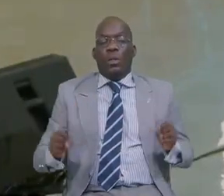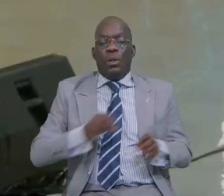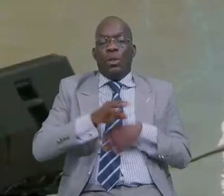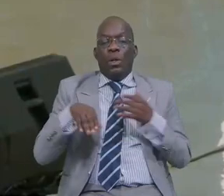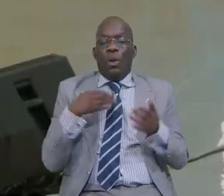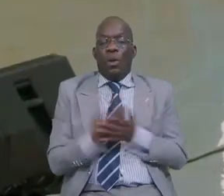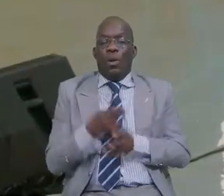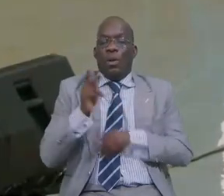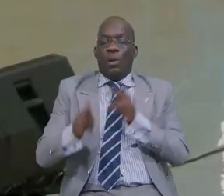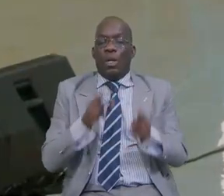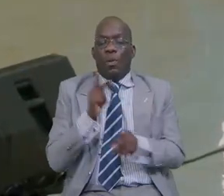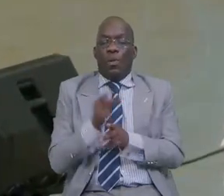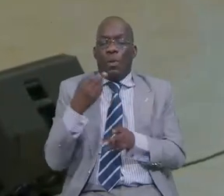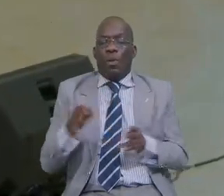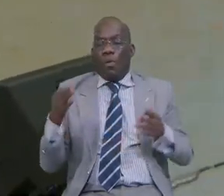toute maladie.